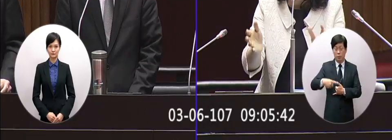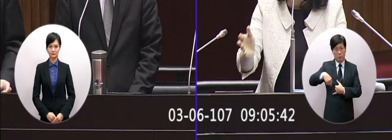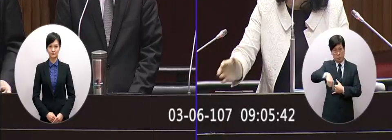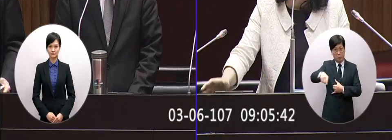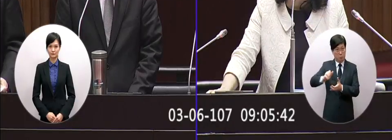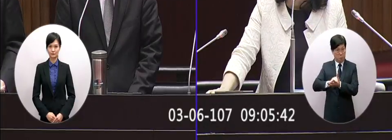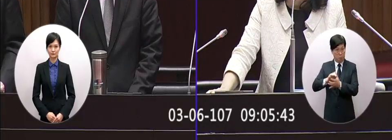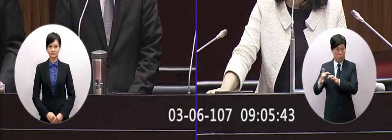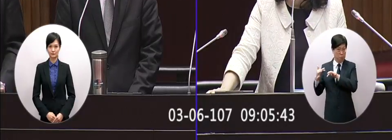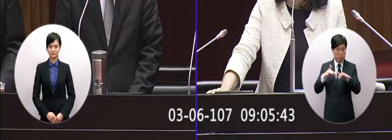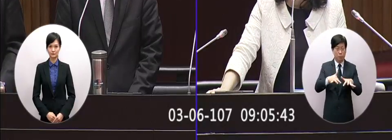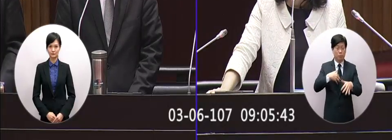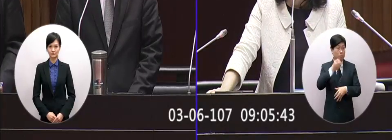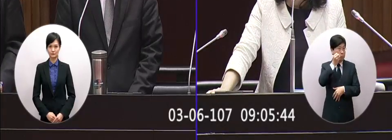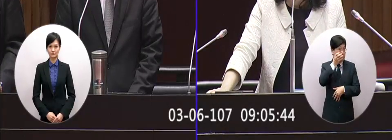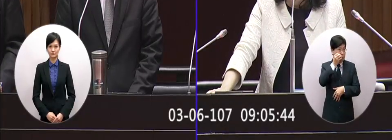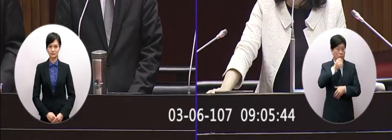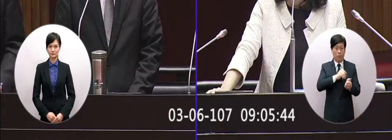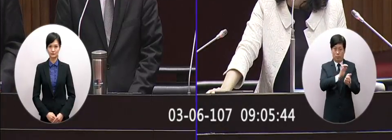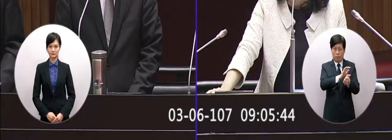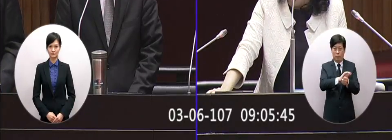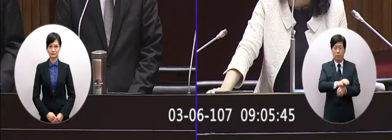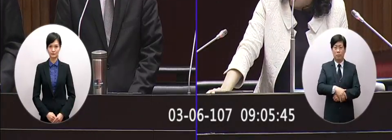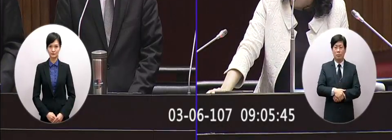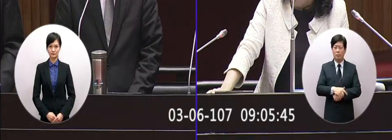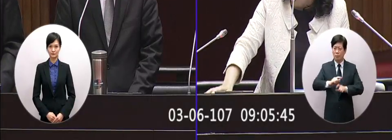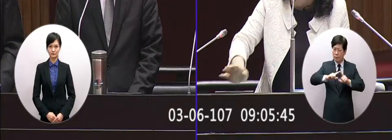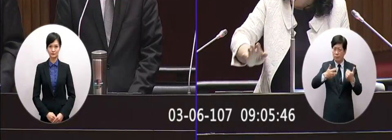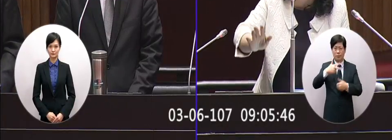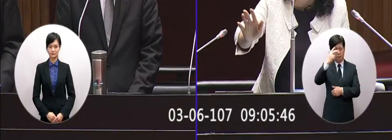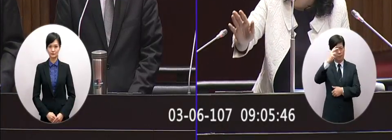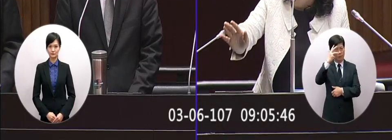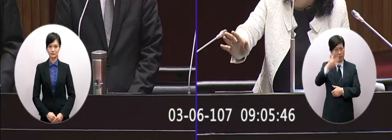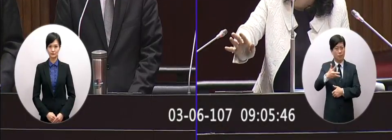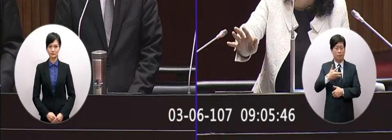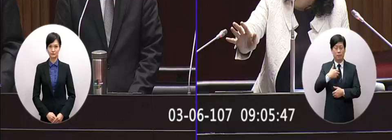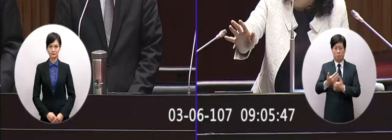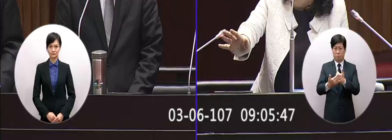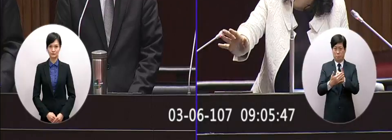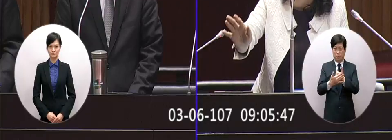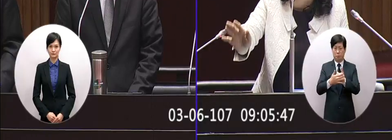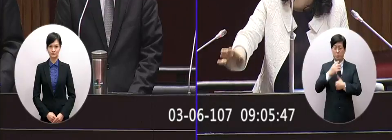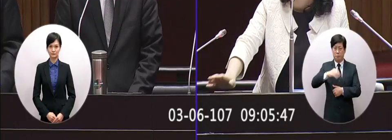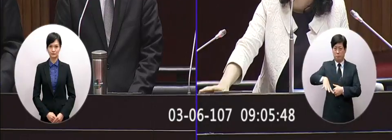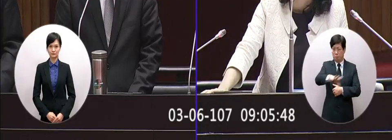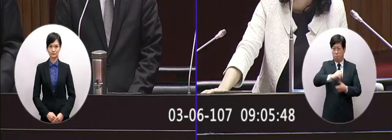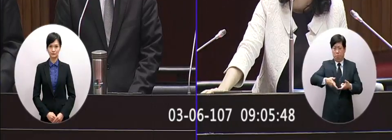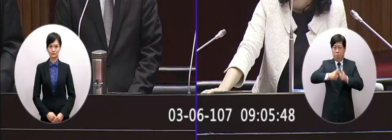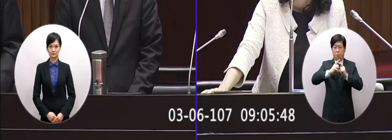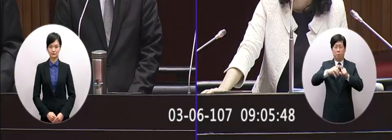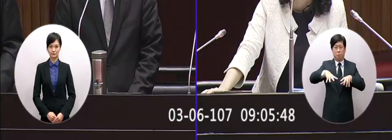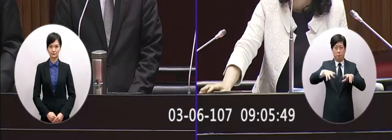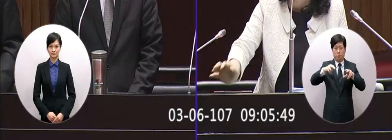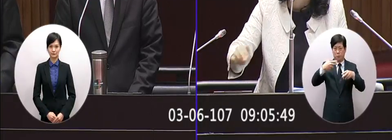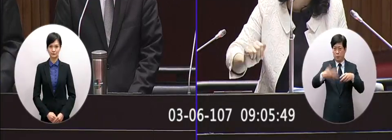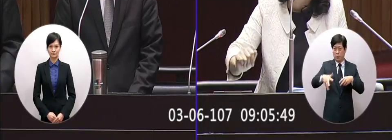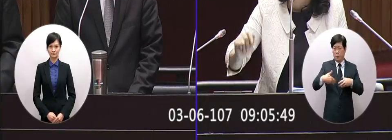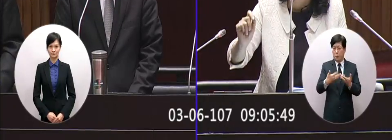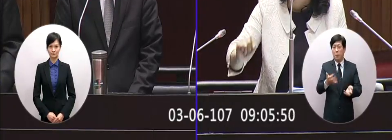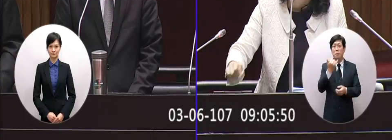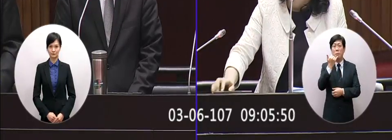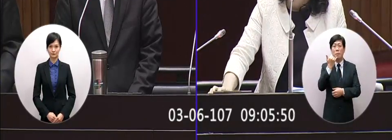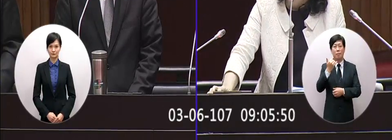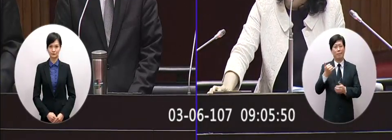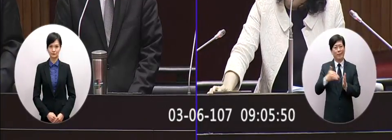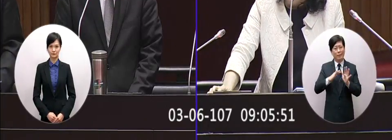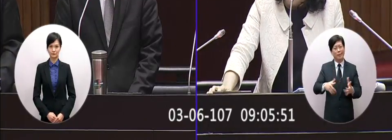大家集中到花莲哦来协助，所以大概七到八天让全这个灾区通通都有水，但是到目前